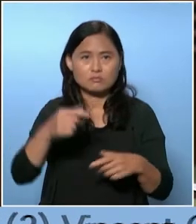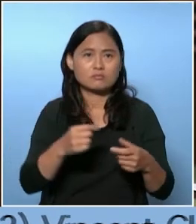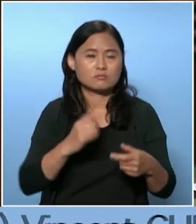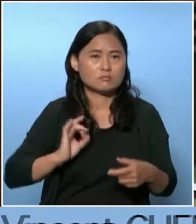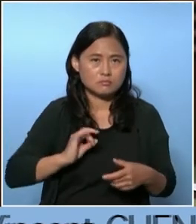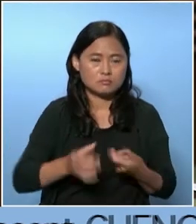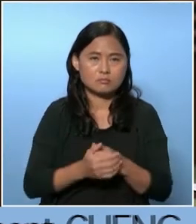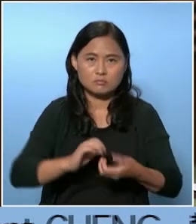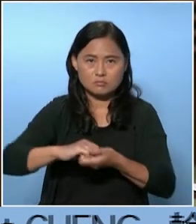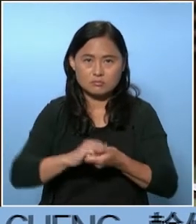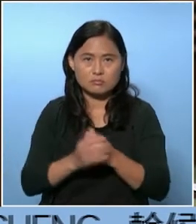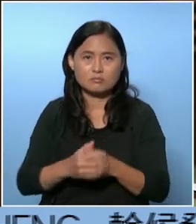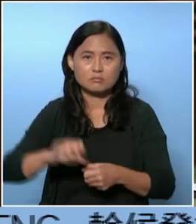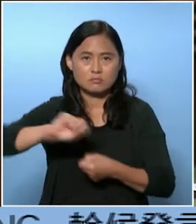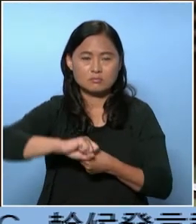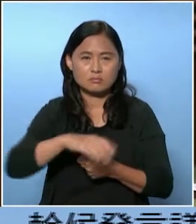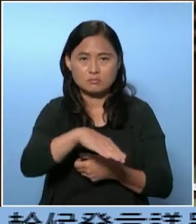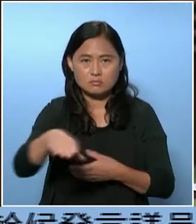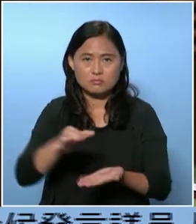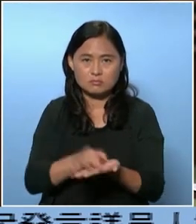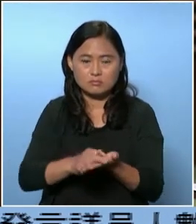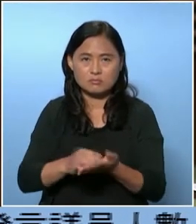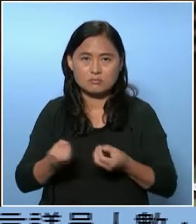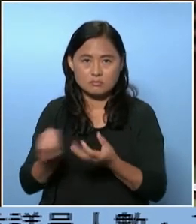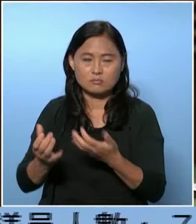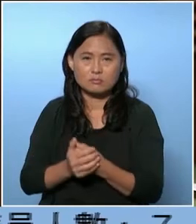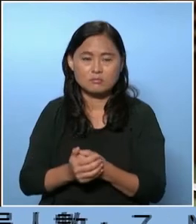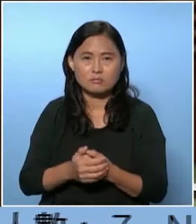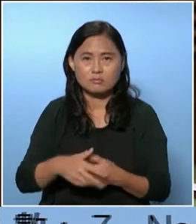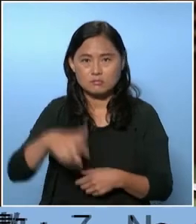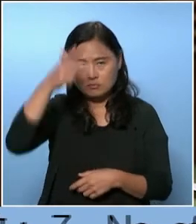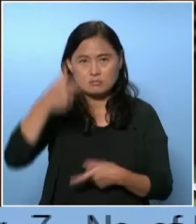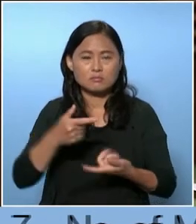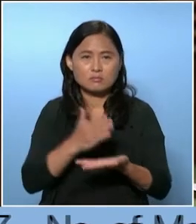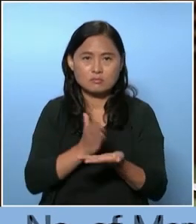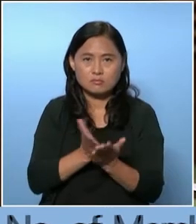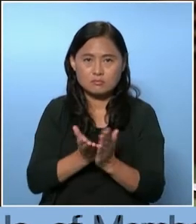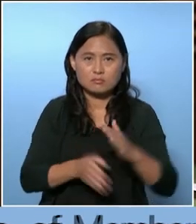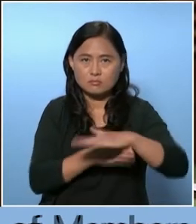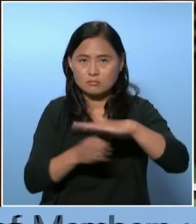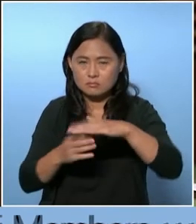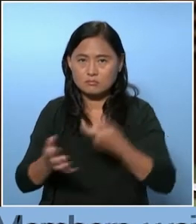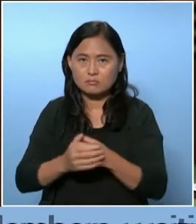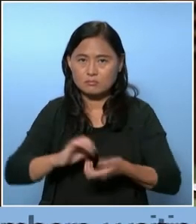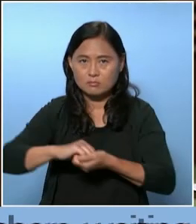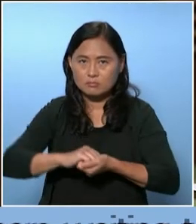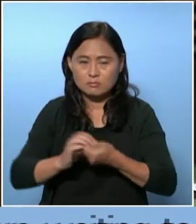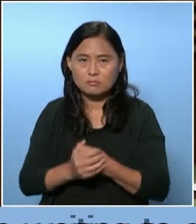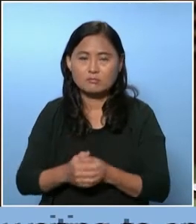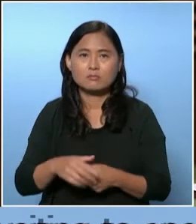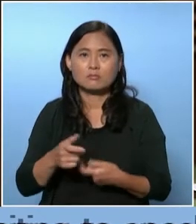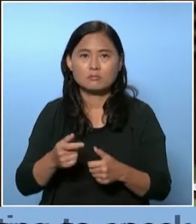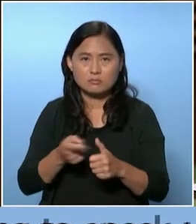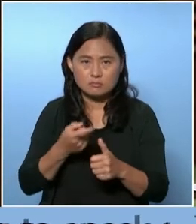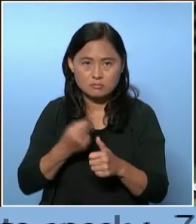應。我指出當局應該加強各政府部門之間的協調，優先在合適的政府機